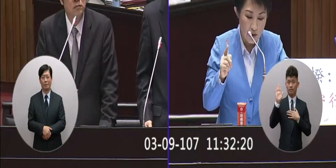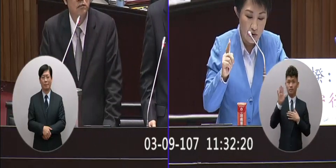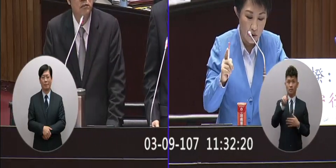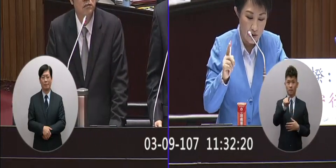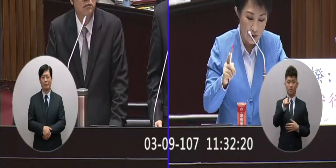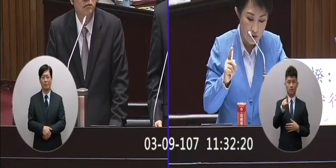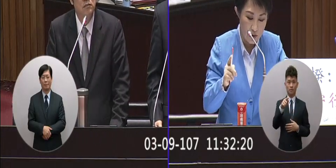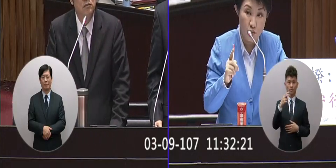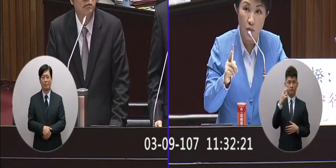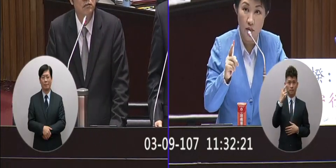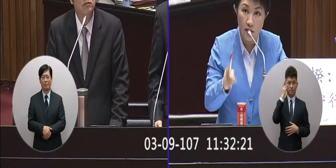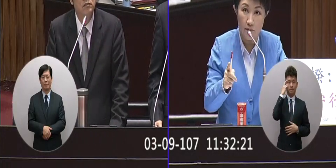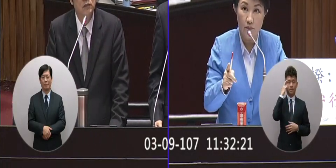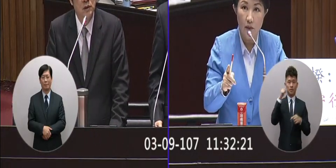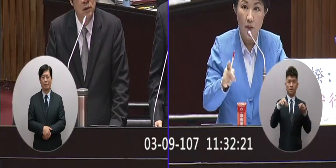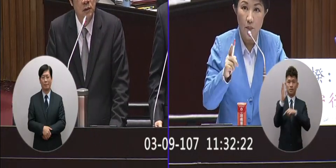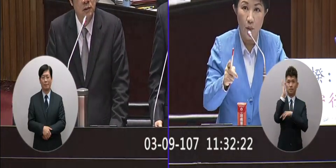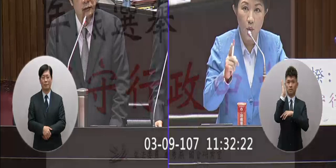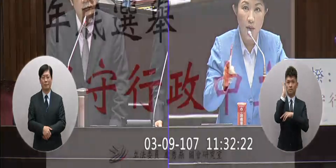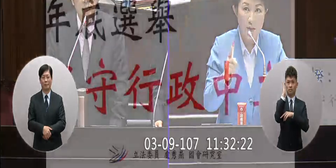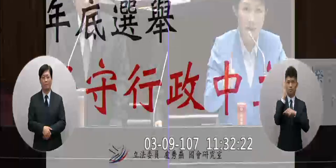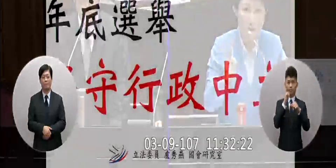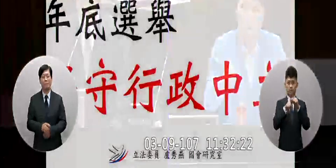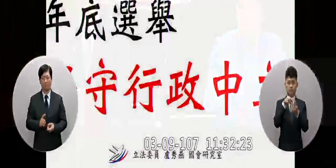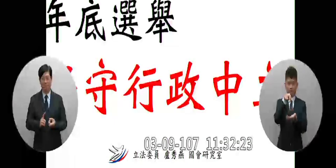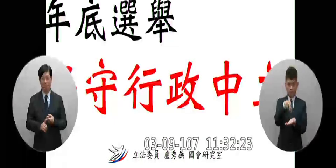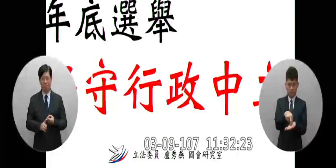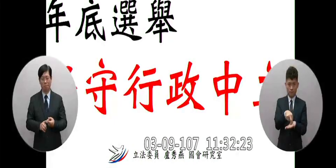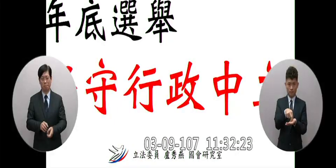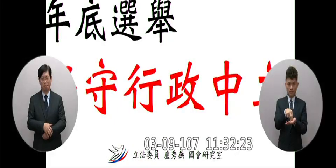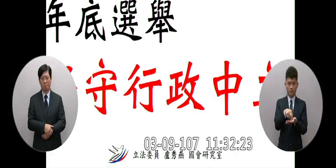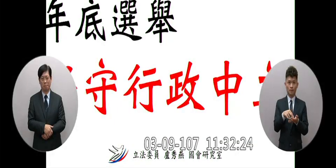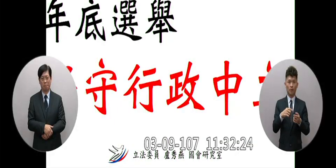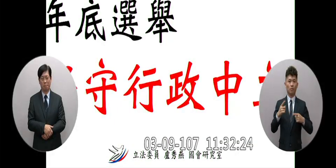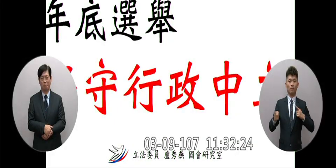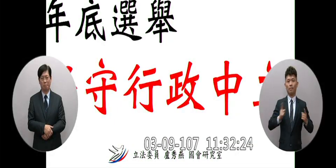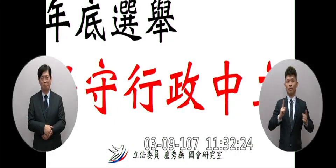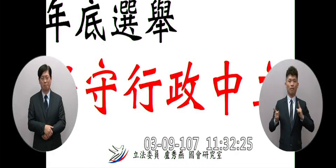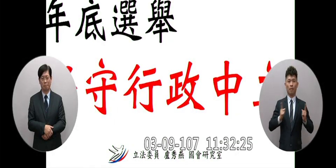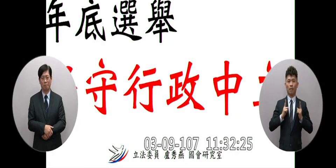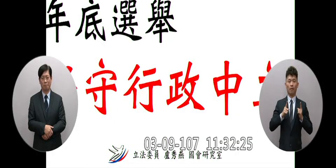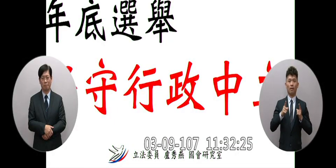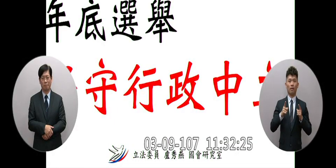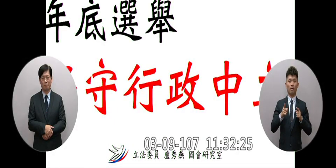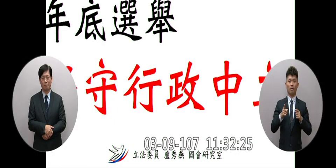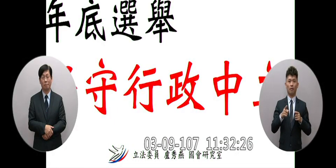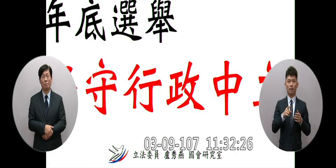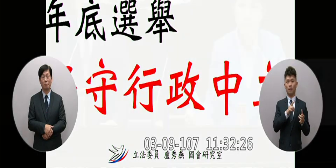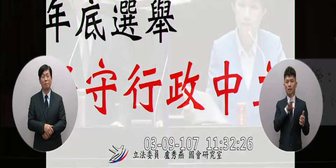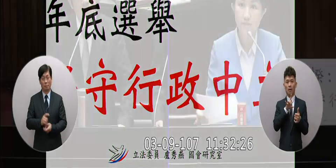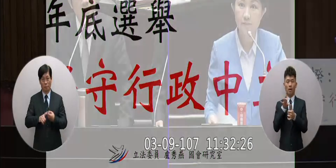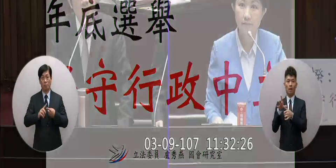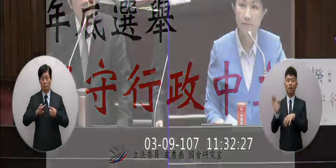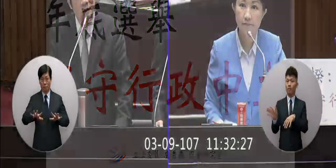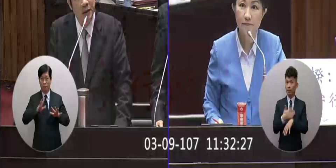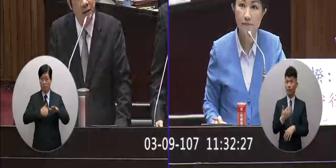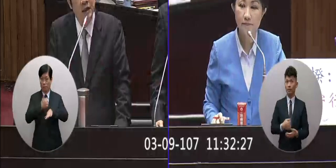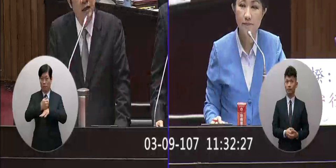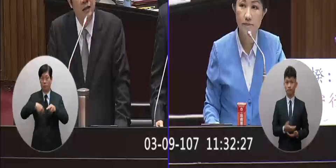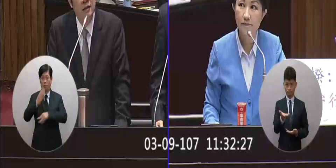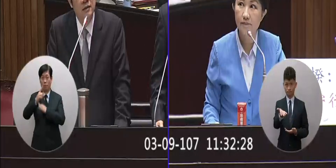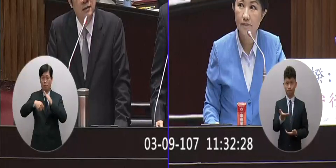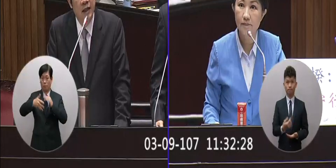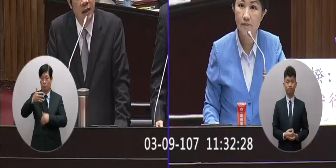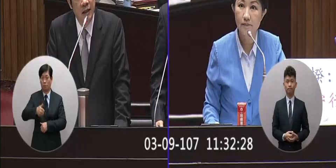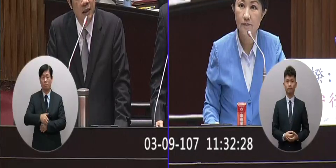你会坚守行政中立，不会滥用行政资源，你们再宣誓一下。 是，我现在担任行政